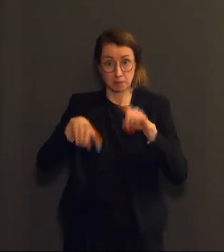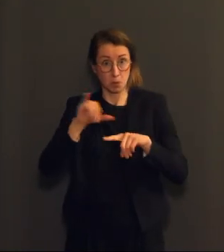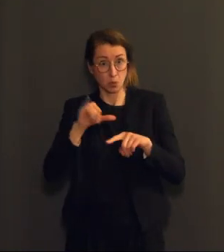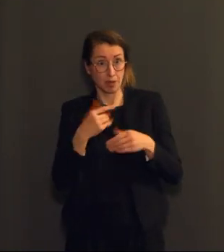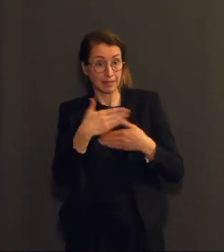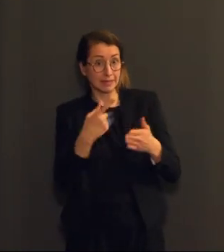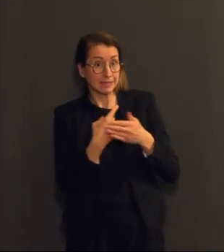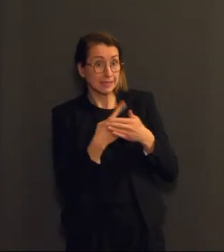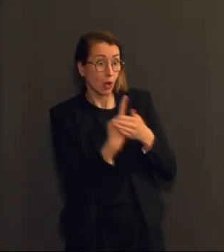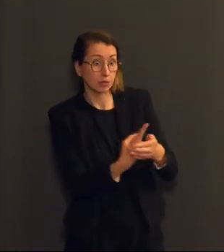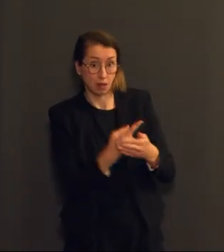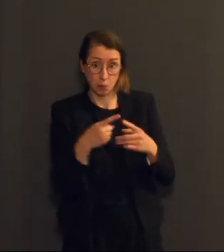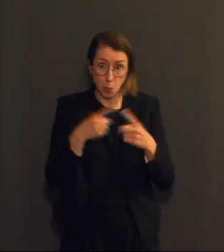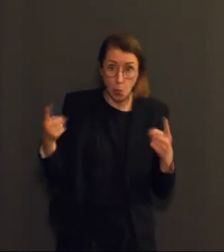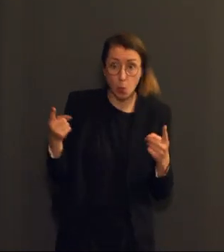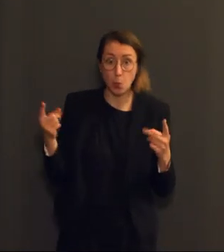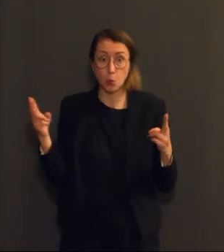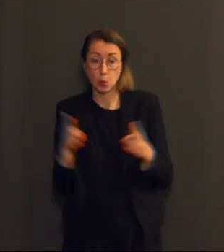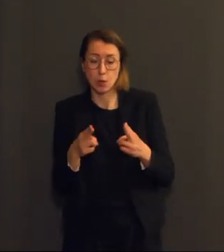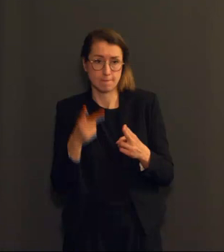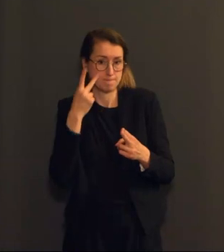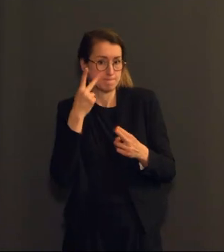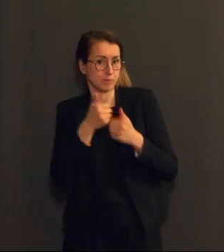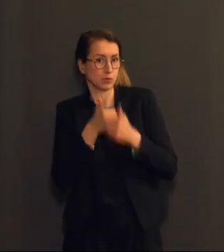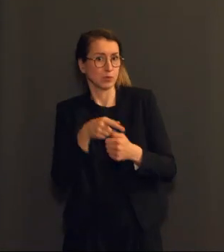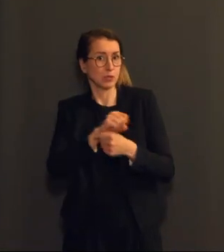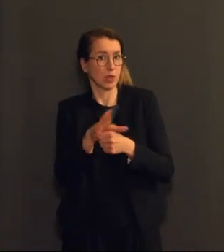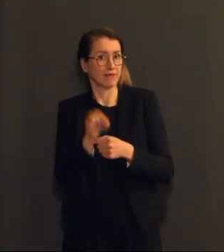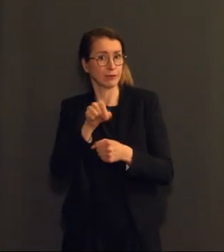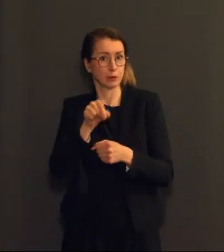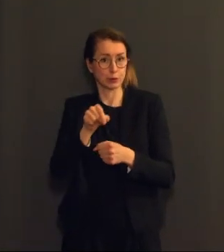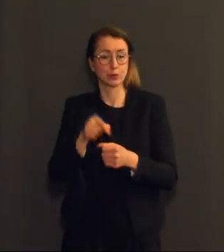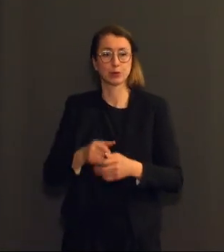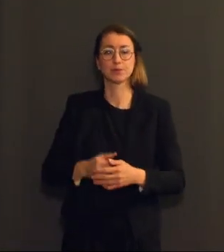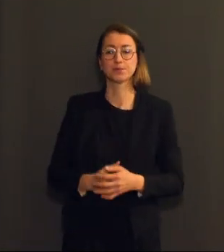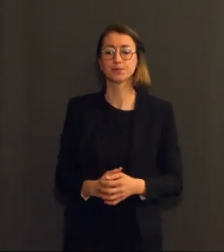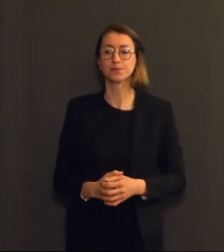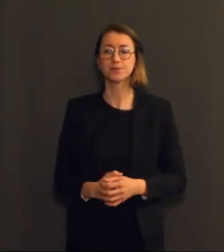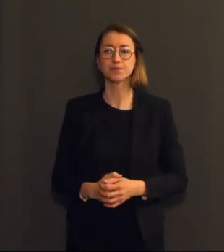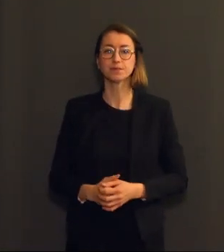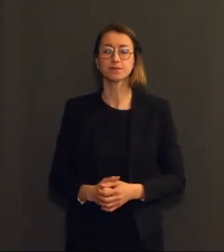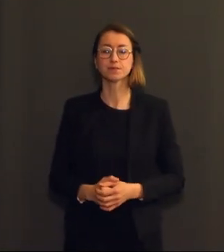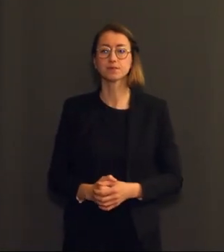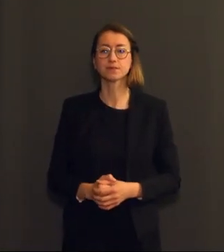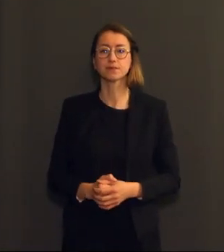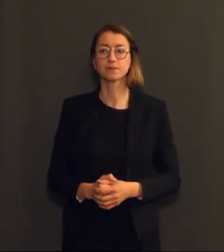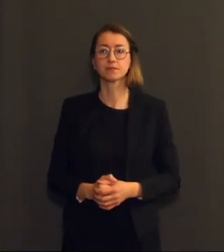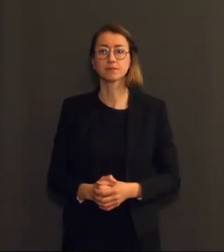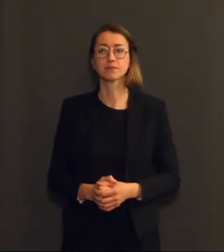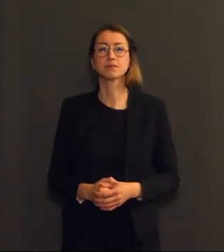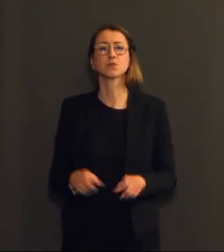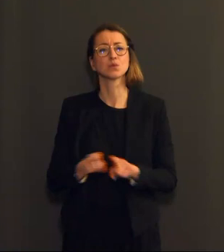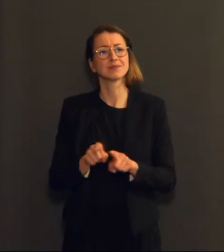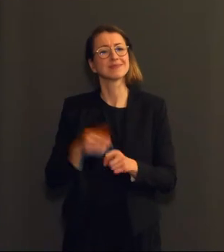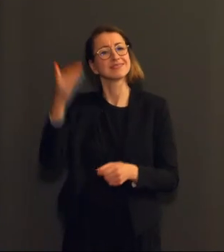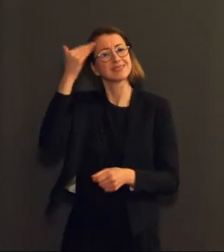la population. Ce qu'il faut savoir, c'est qu'avec la couverture vaccinale qui s'accroît, et on l'a encore dit aujourd'hui, qui devient de plus en